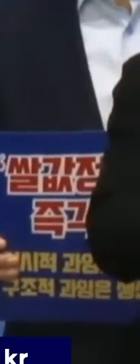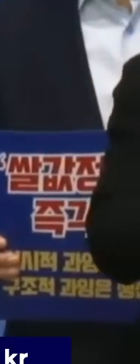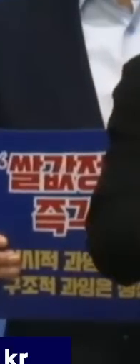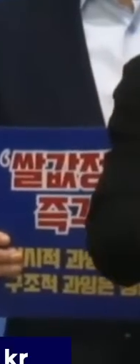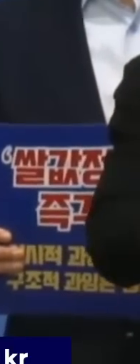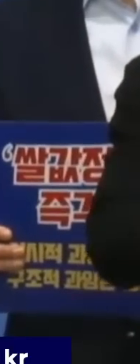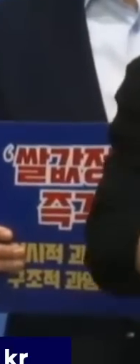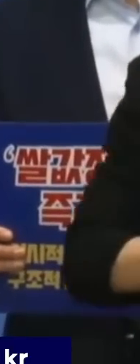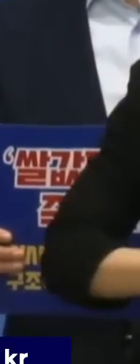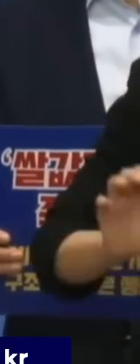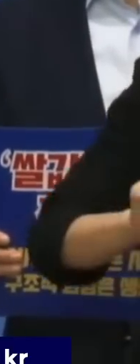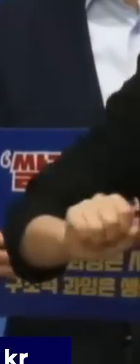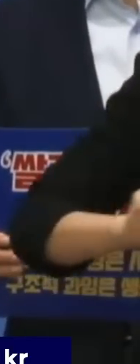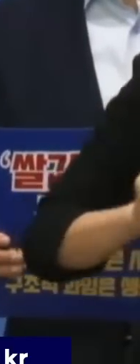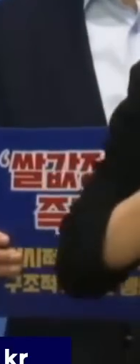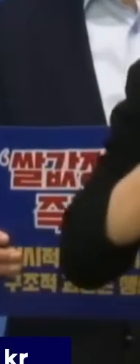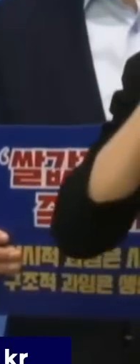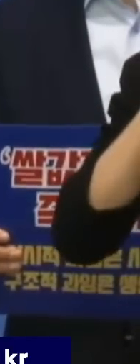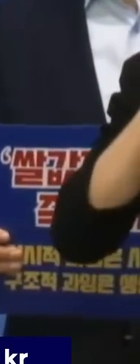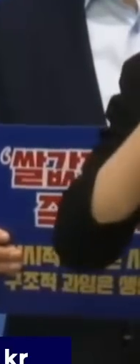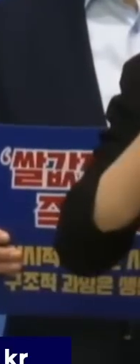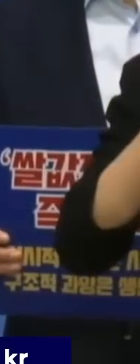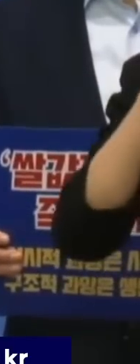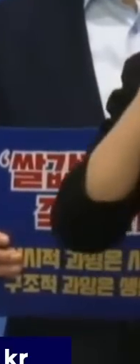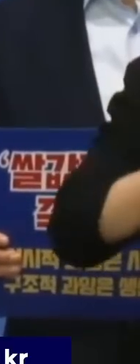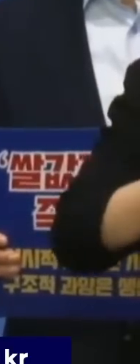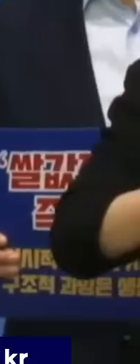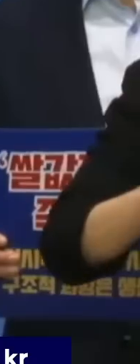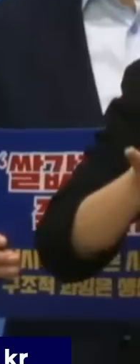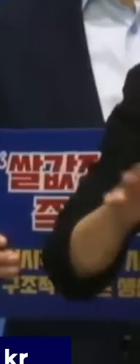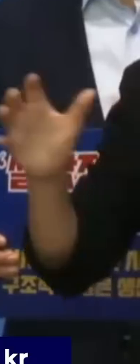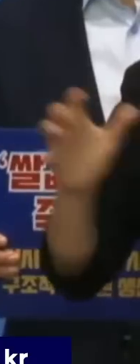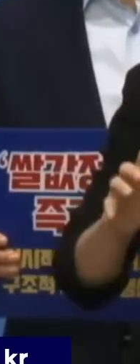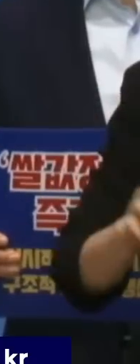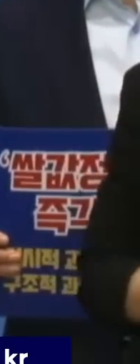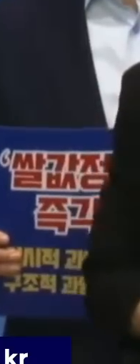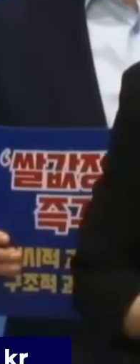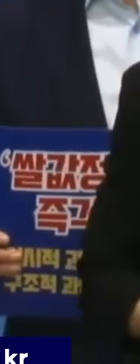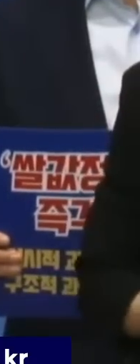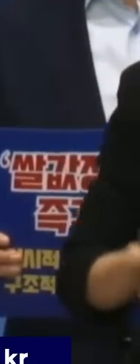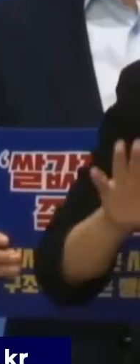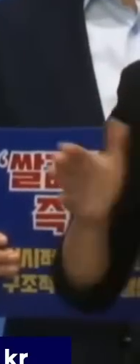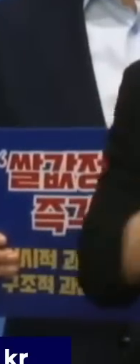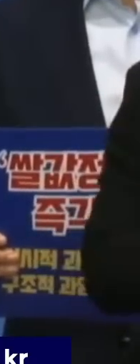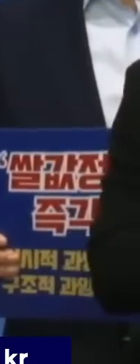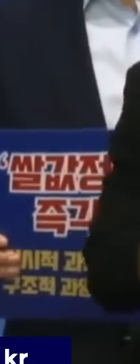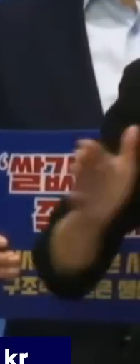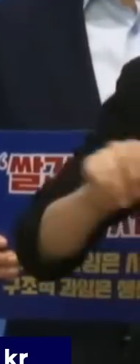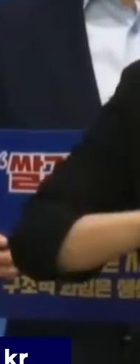더 업그레이드하기 위한 노력의 일환으로 오늘부터는 대국민 홍보전을 병행하기로